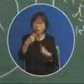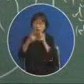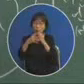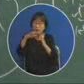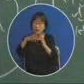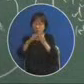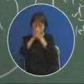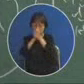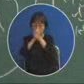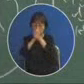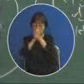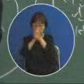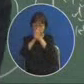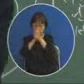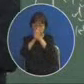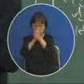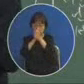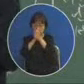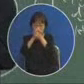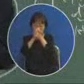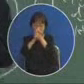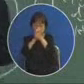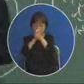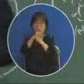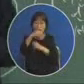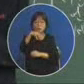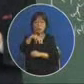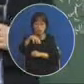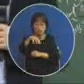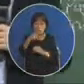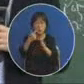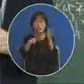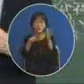as somebody who can really pray in the church. 세 중에 하나는 결정해야 됩니다. You need to resolve